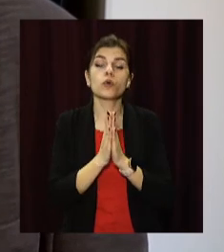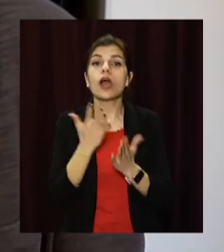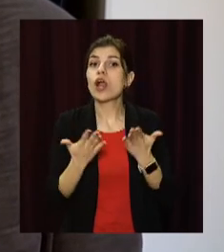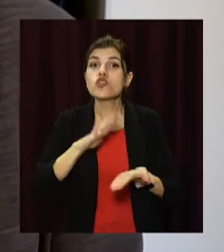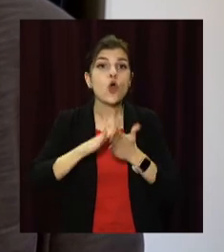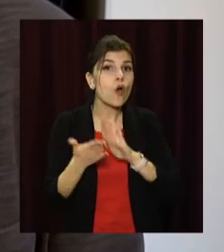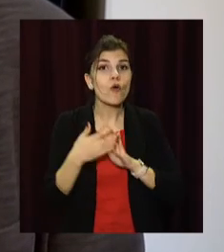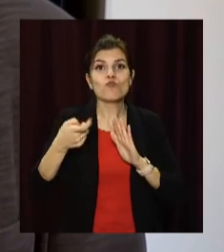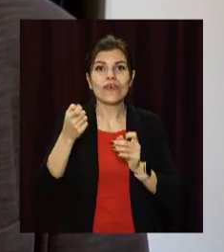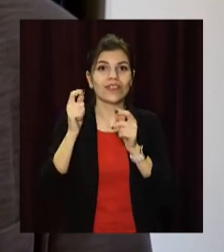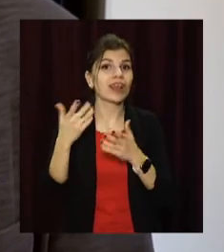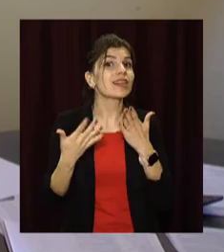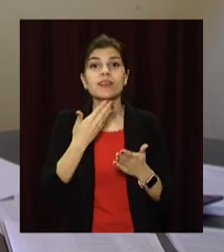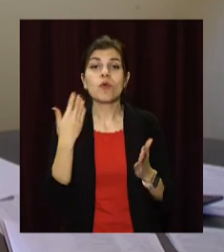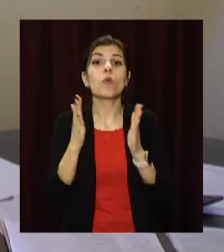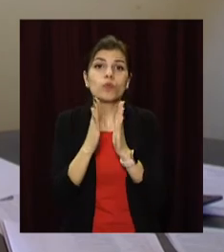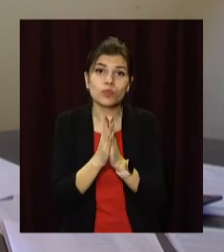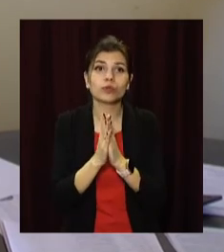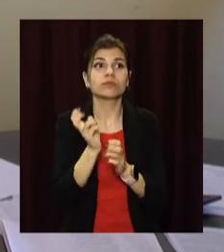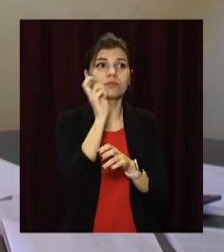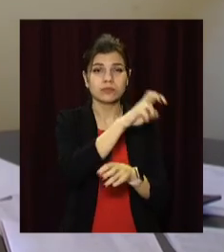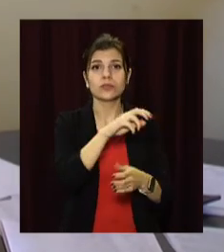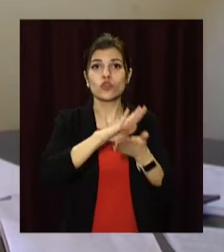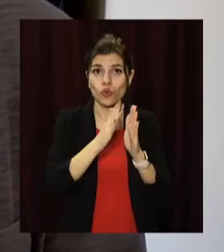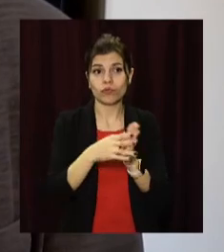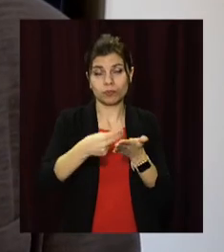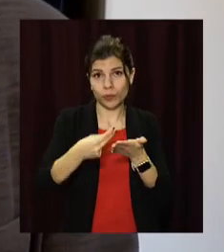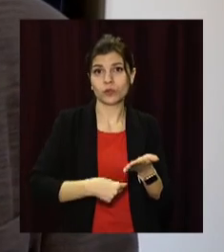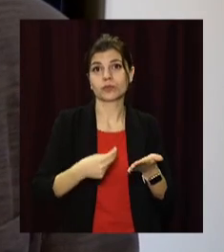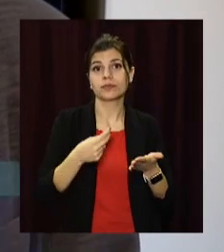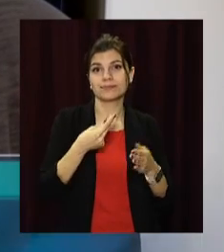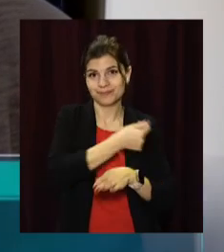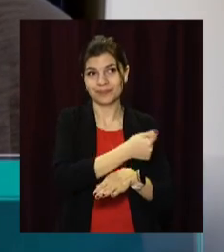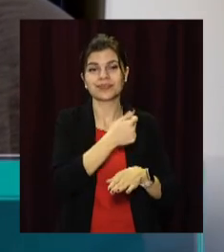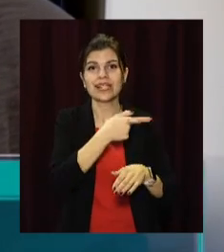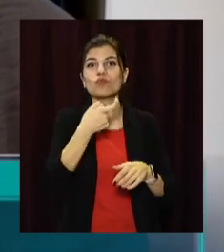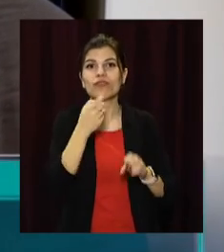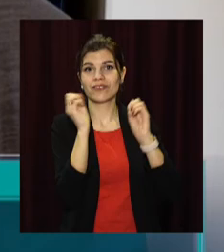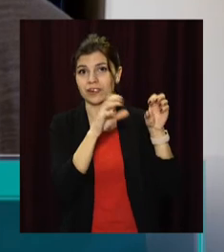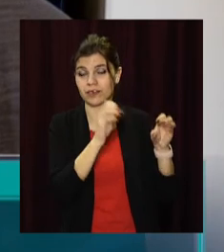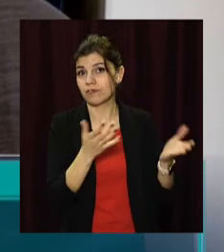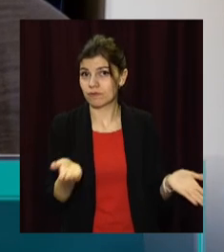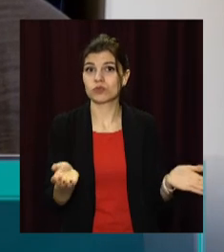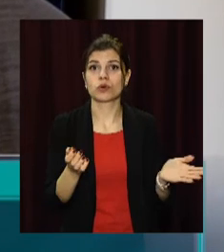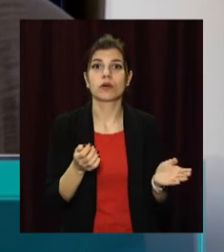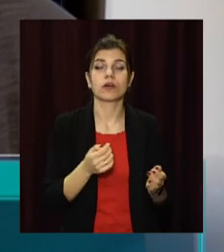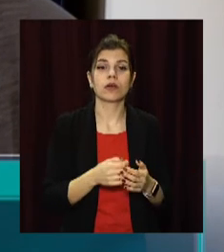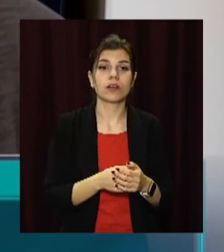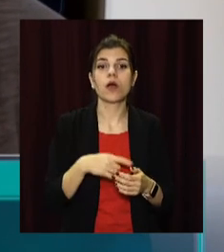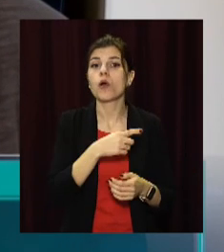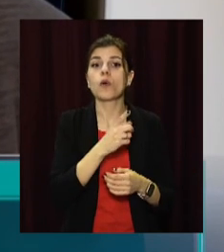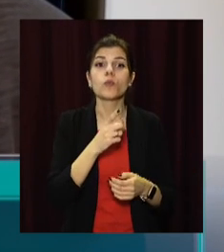договорів, заключіть договір на вивіз мусора. Нестаціоновані свалки, вони тягнуть з бюджету додаткові кошти,